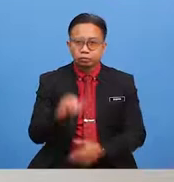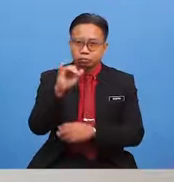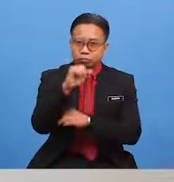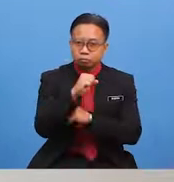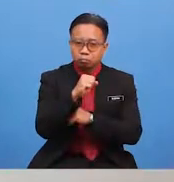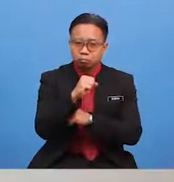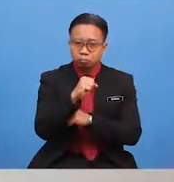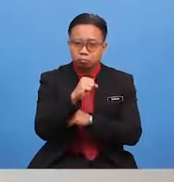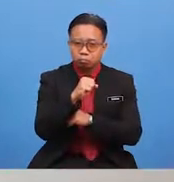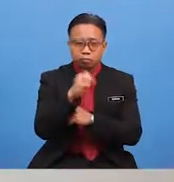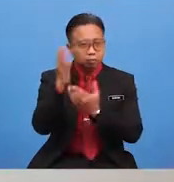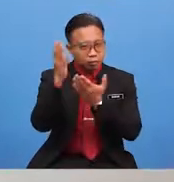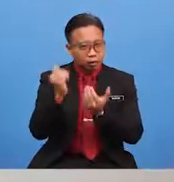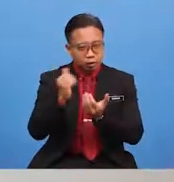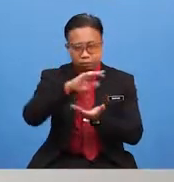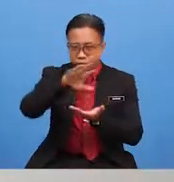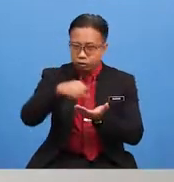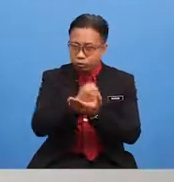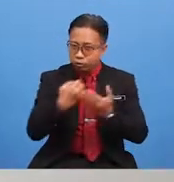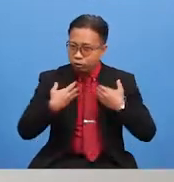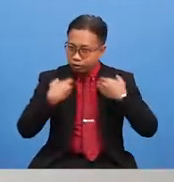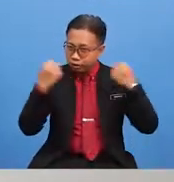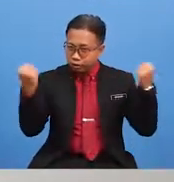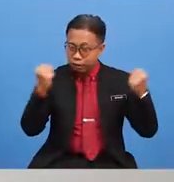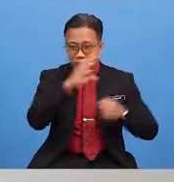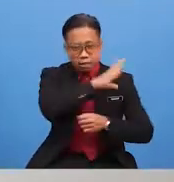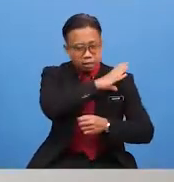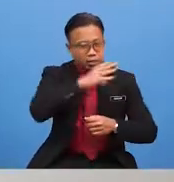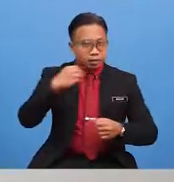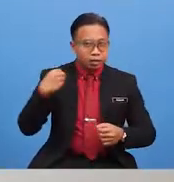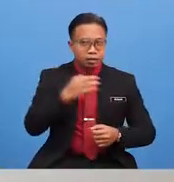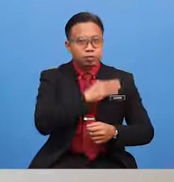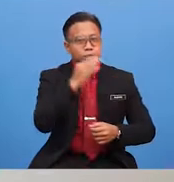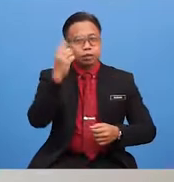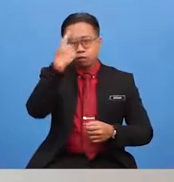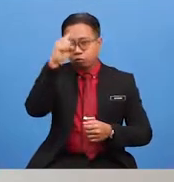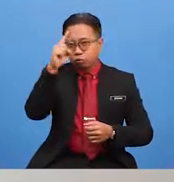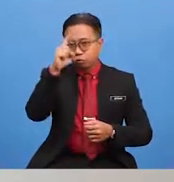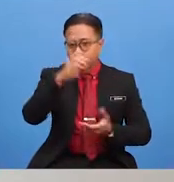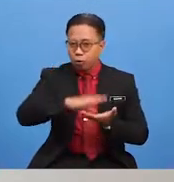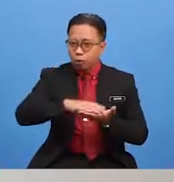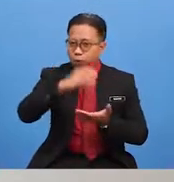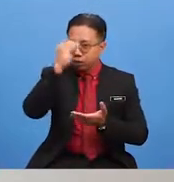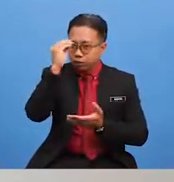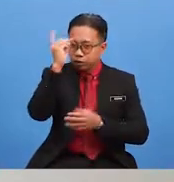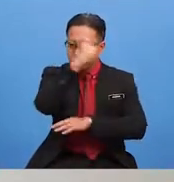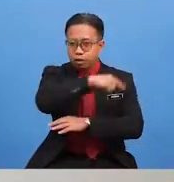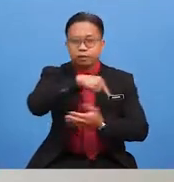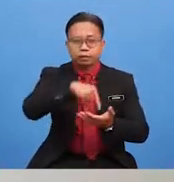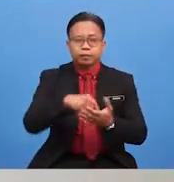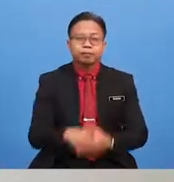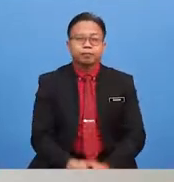hit. Diharapkan semuanya sihat dan bersemangat untuk meneruskan pembelajaran pada hari